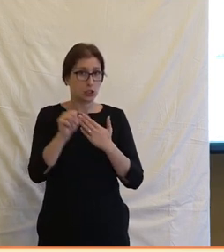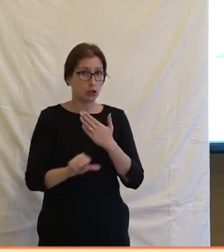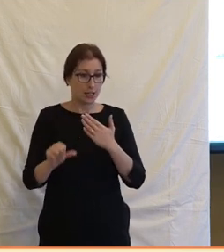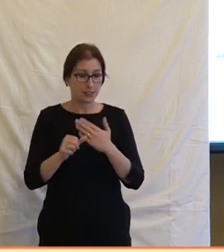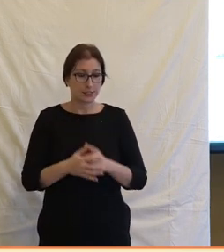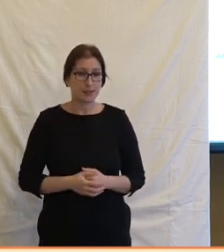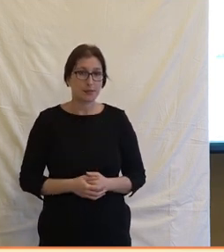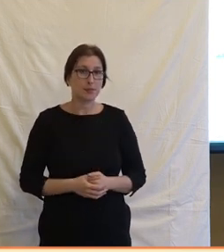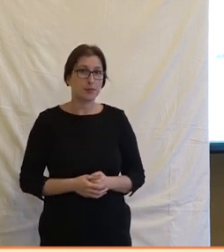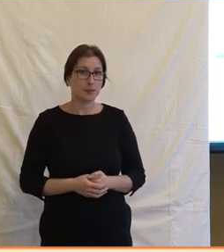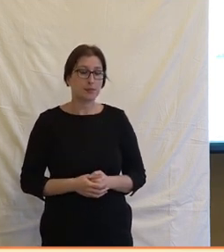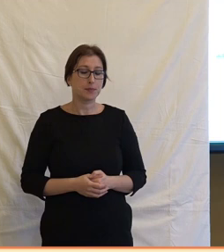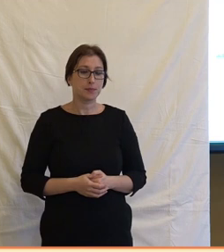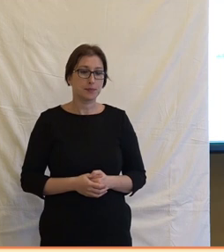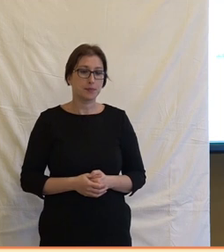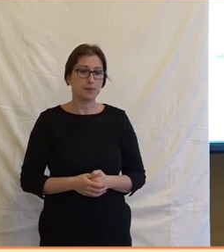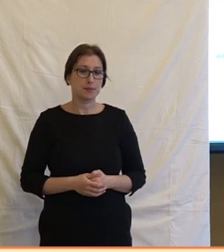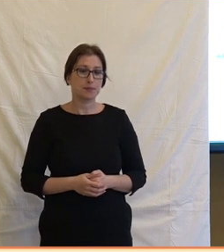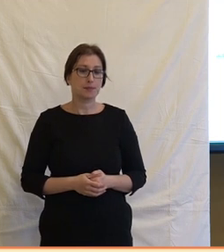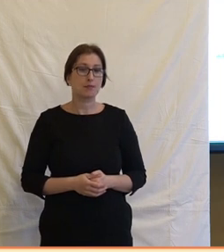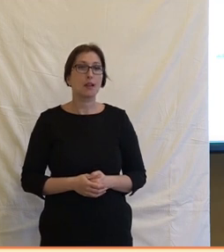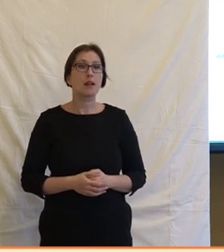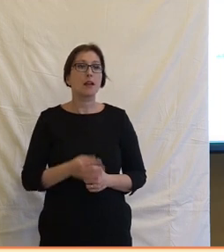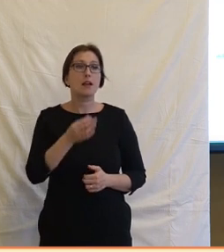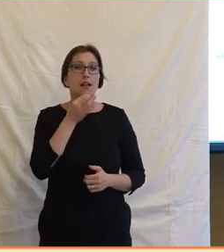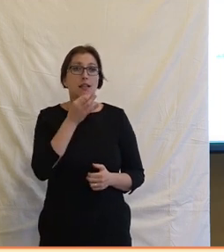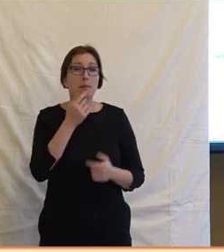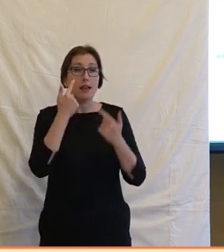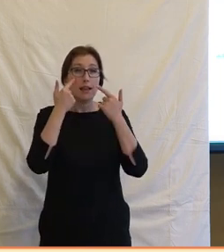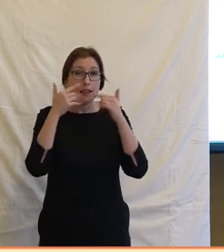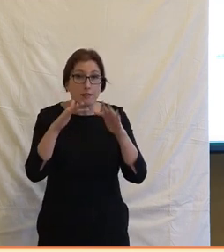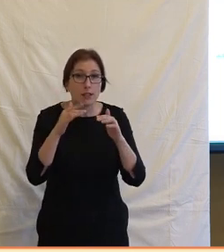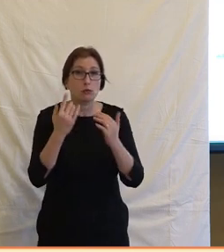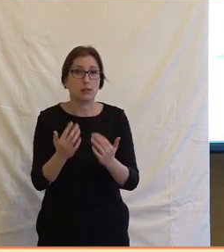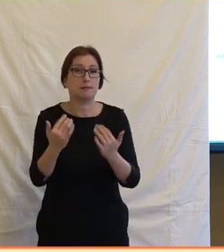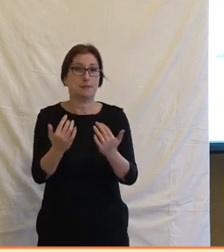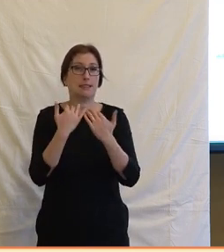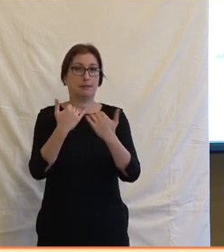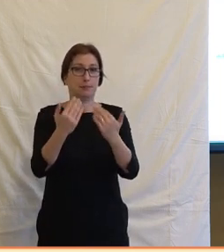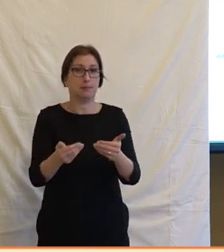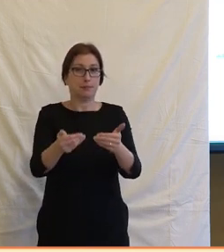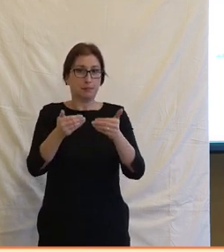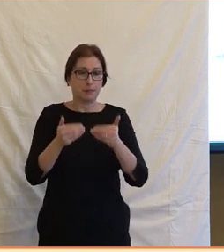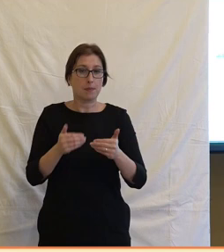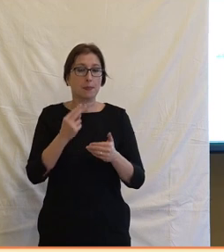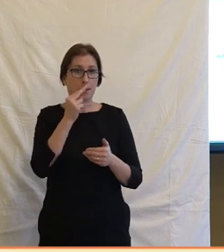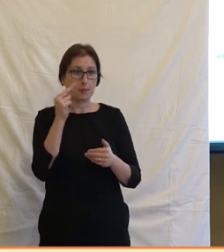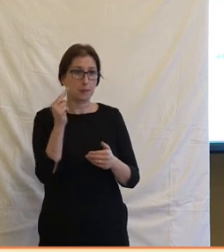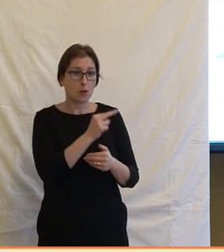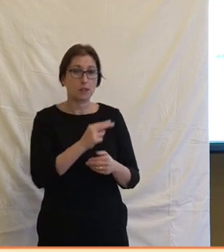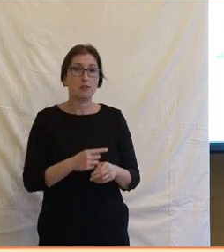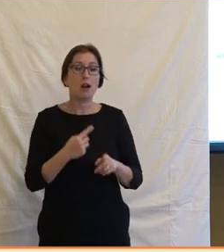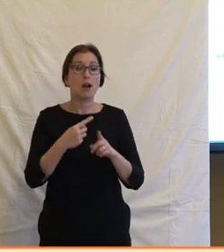2554936, ano, když tak si přesedněte do bližších lavic a ptejte se buď přímo nebo